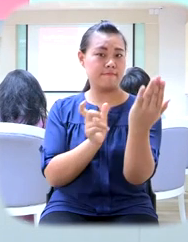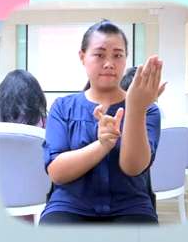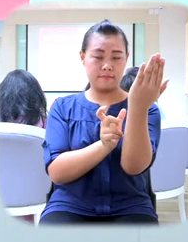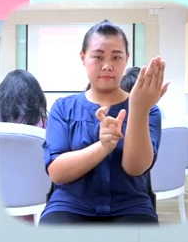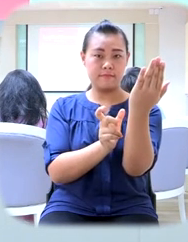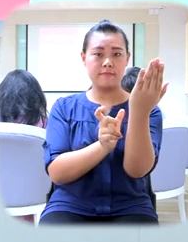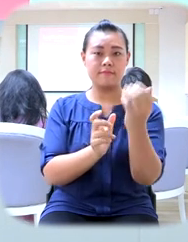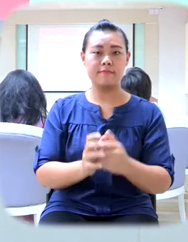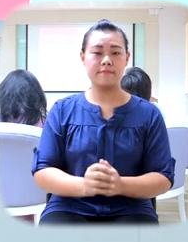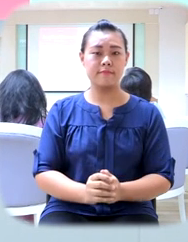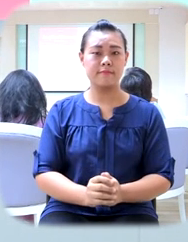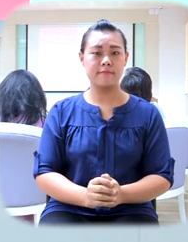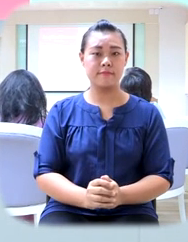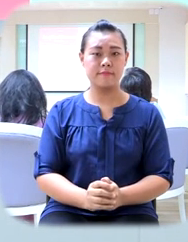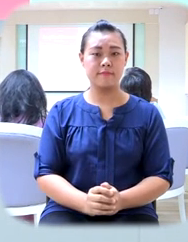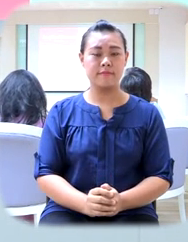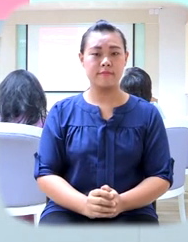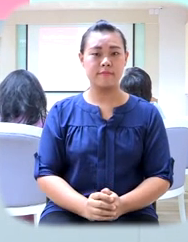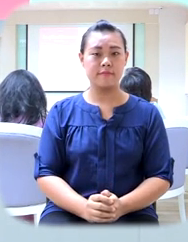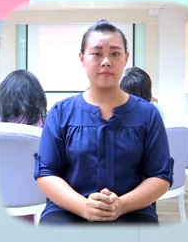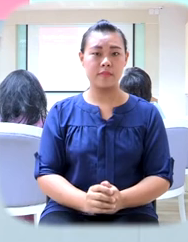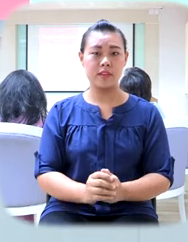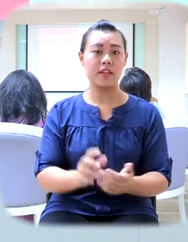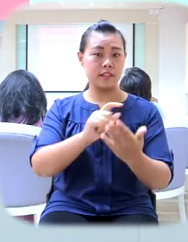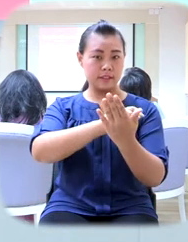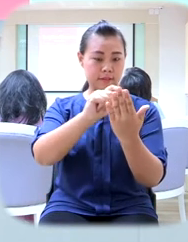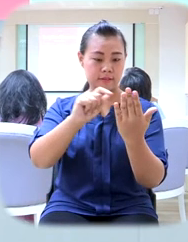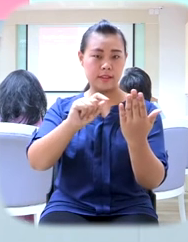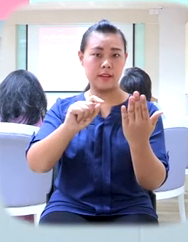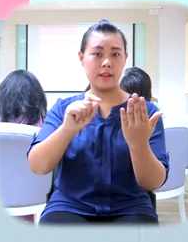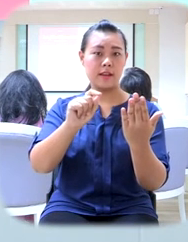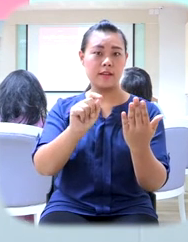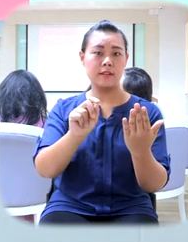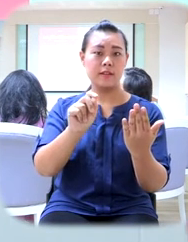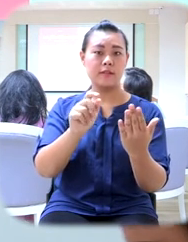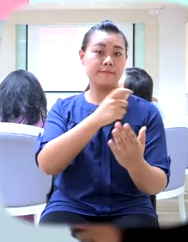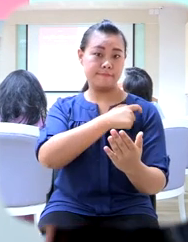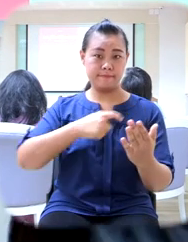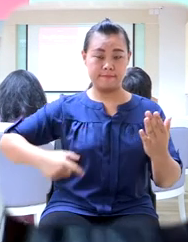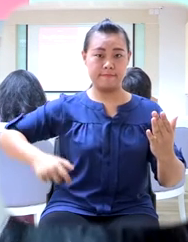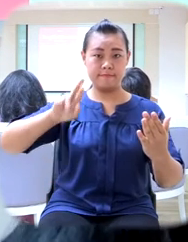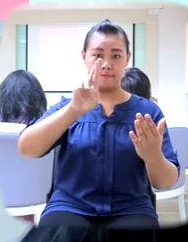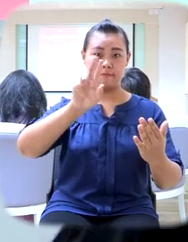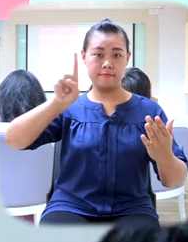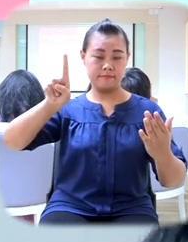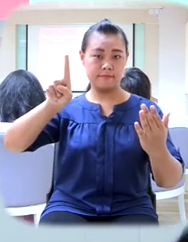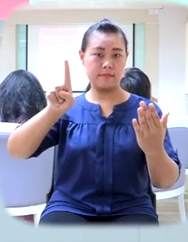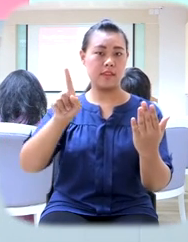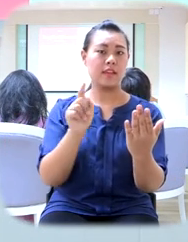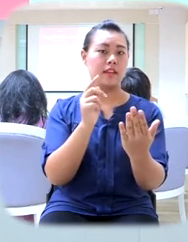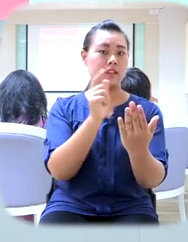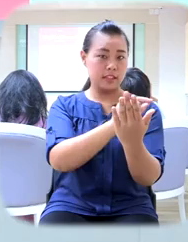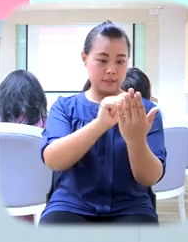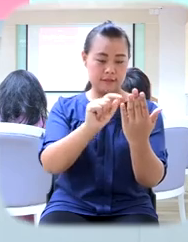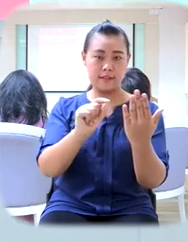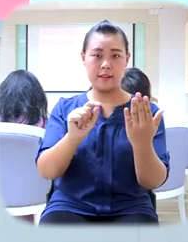จีนะครับที่แต่งขึ้นในสมัยรัชกาลที่1นะครับก็คือไตรภูมิโลกวินิจฉัยกถานะครับ So this